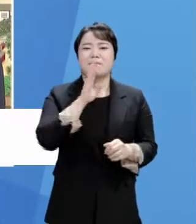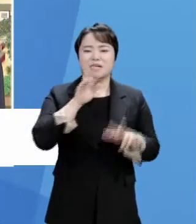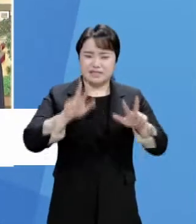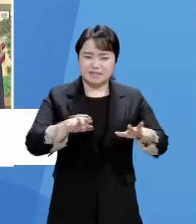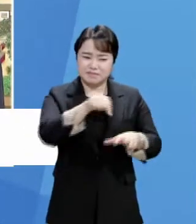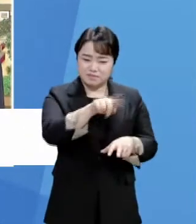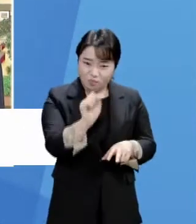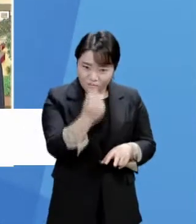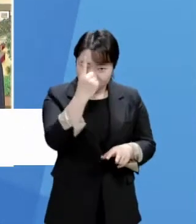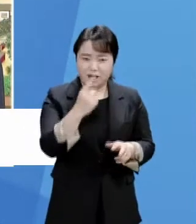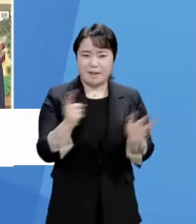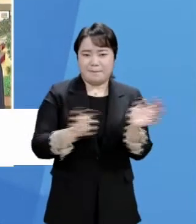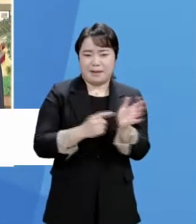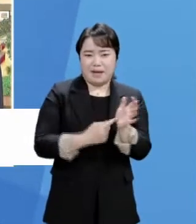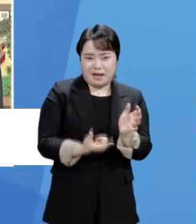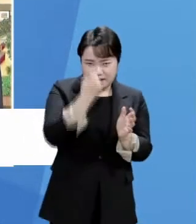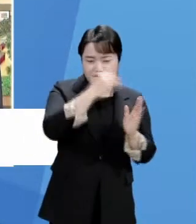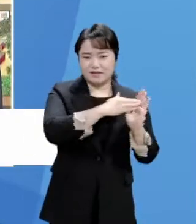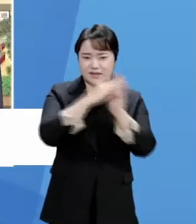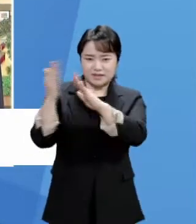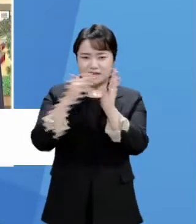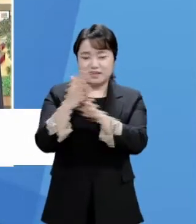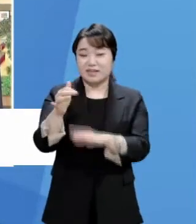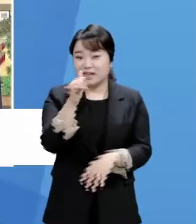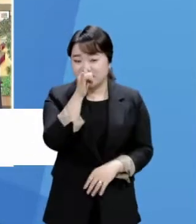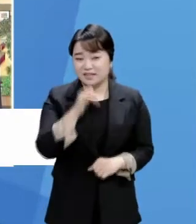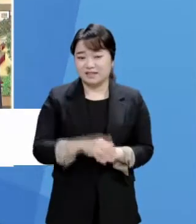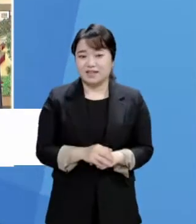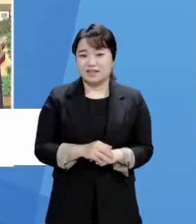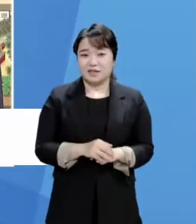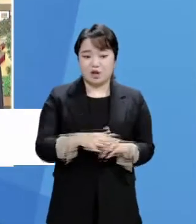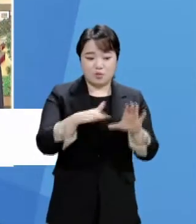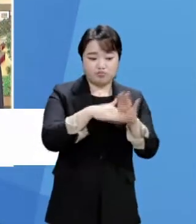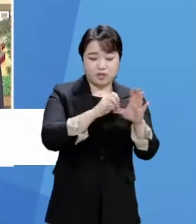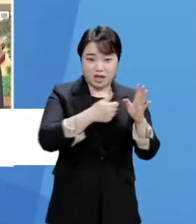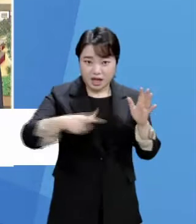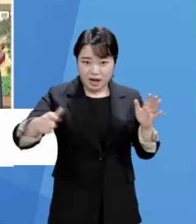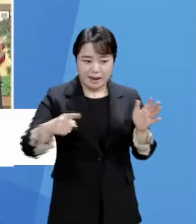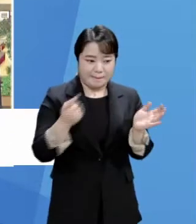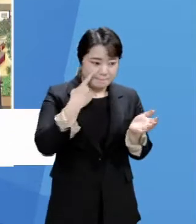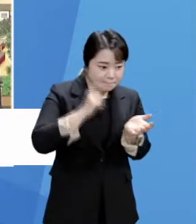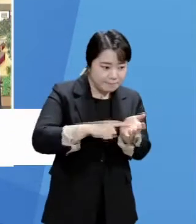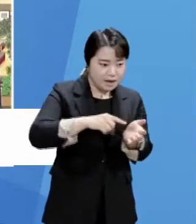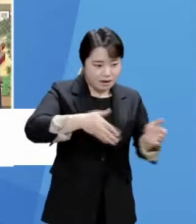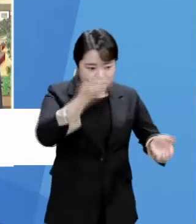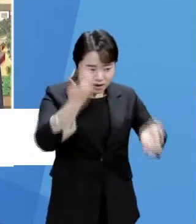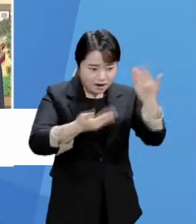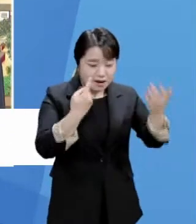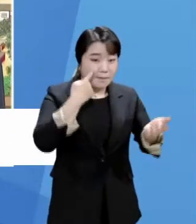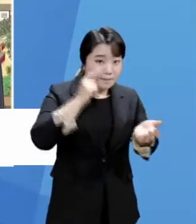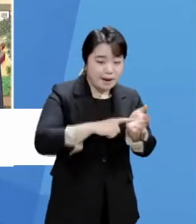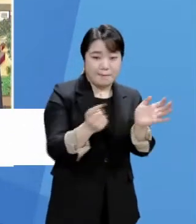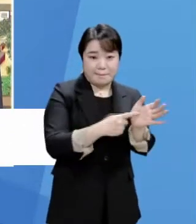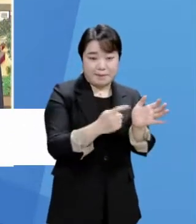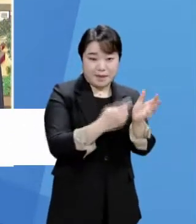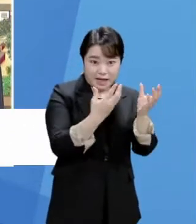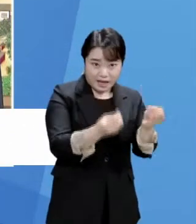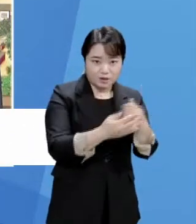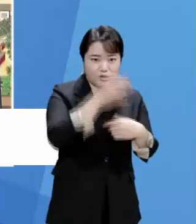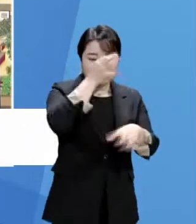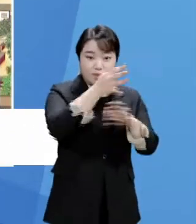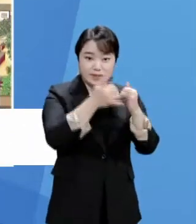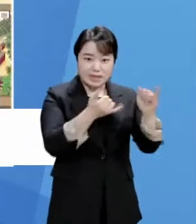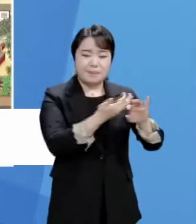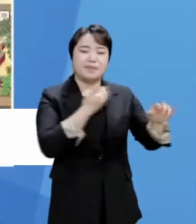서둘러서 이렇게 이전하게 되었는데요. 문화재 발굴을 좀 신속하게 또 하면서 또 우리